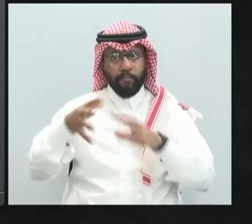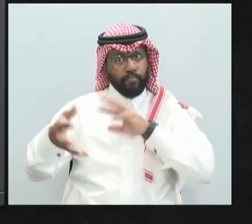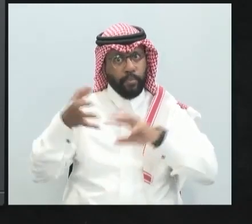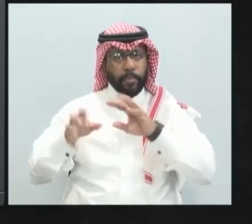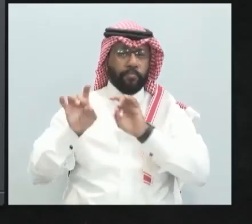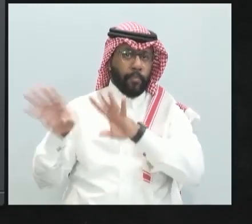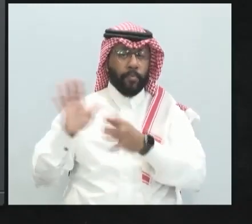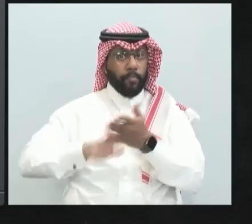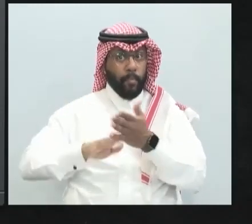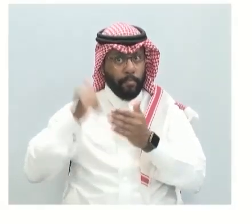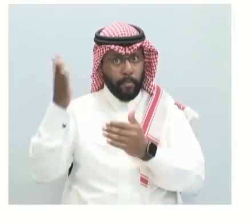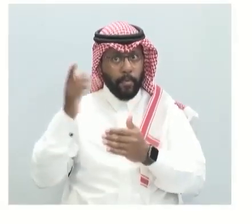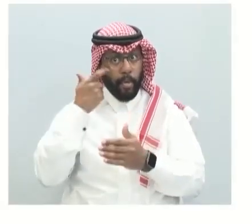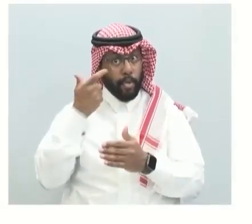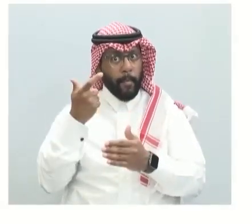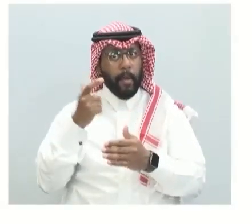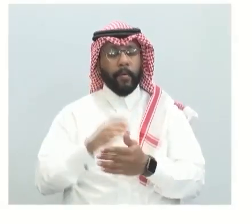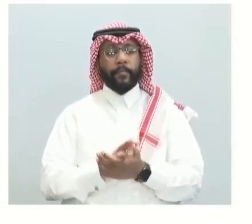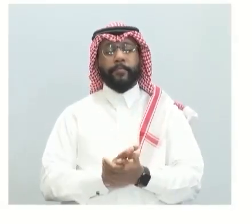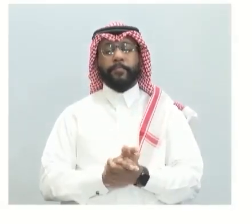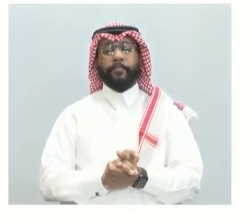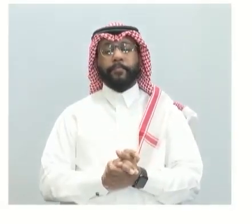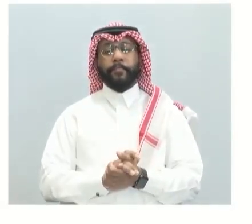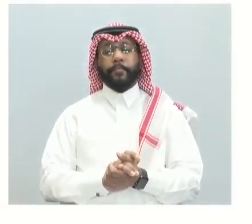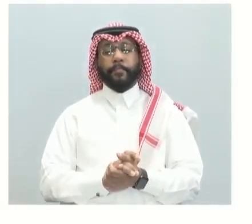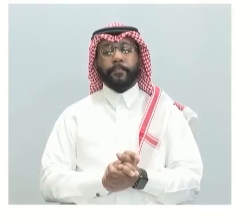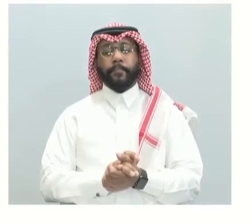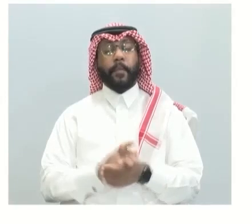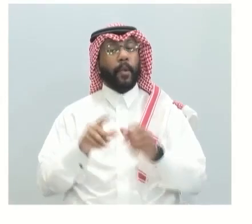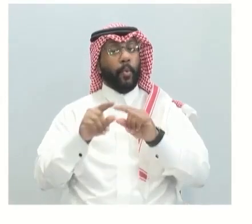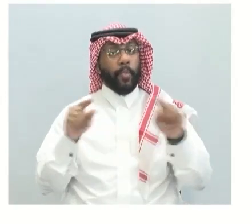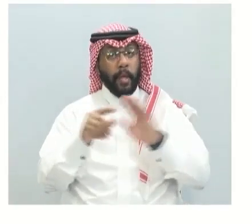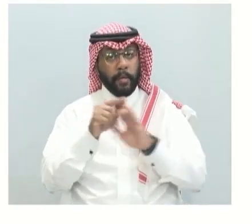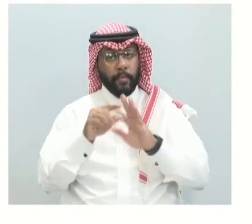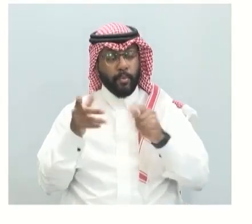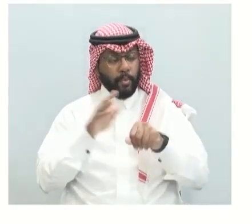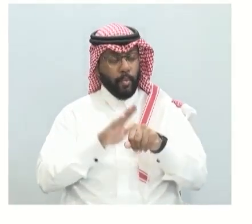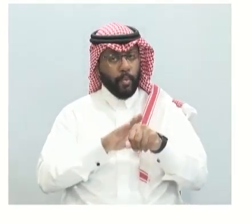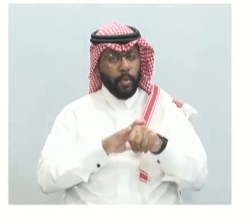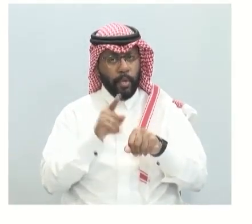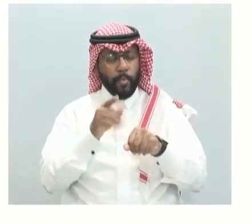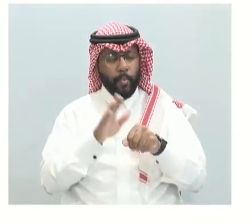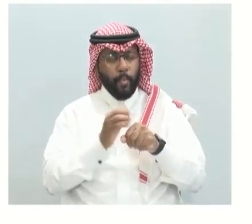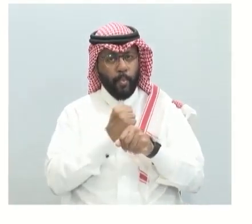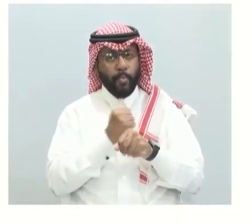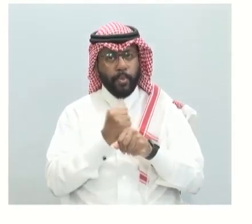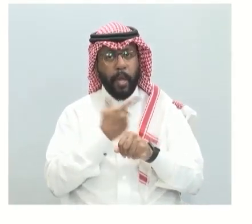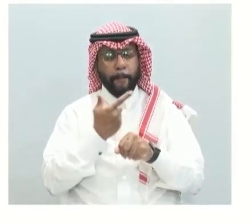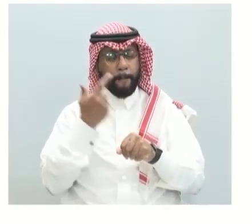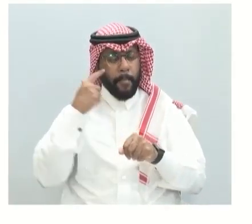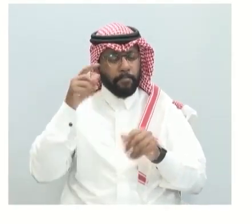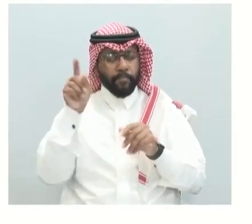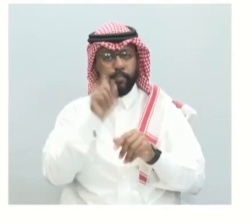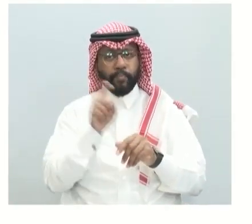او خطر في المستقبل طبعا ما هي الاستخدامات الاخرى المحركات البحث نستطيع ان نطرح اي سؤال